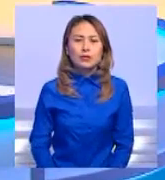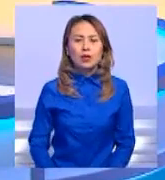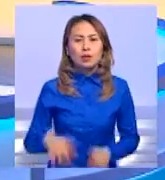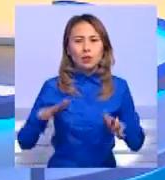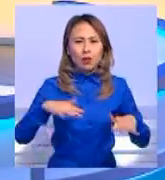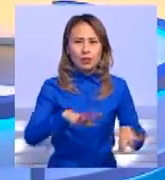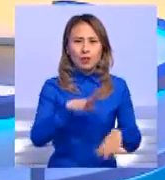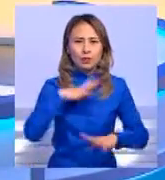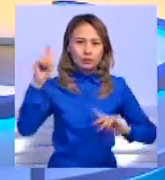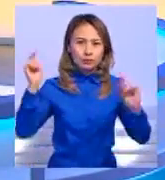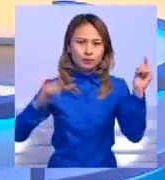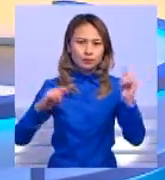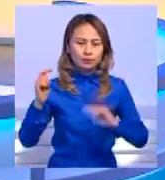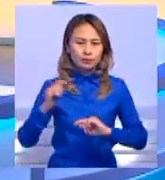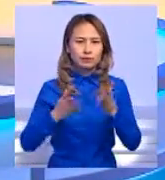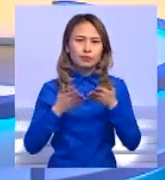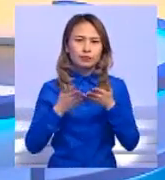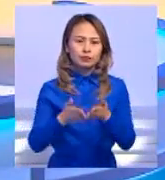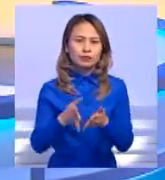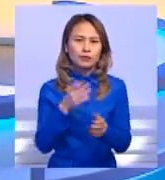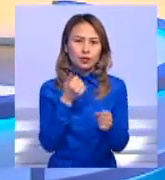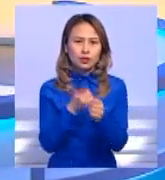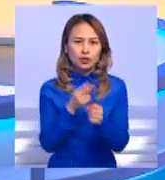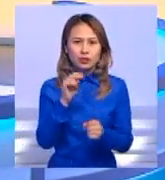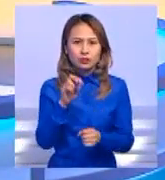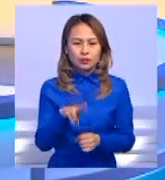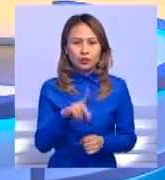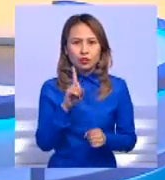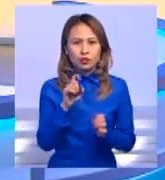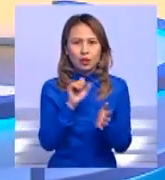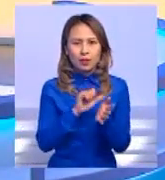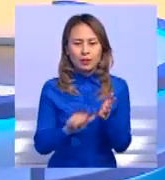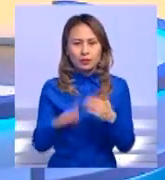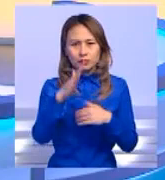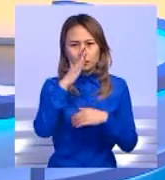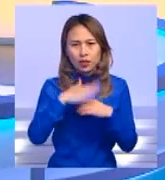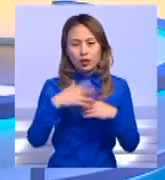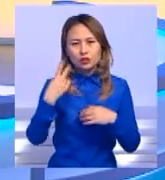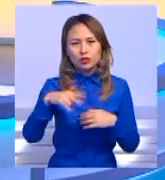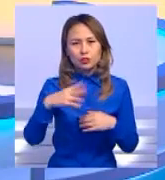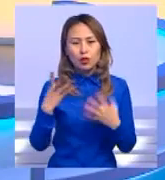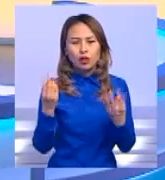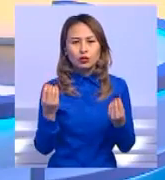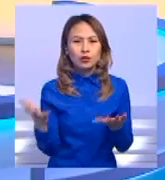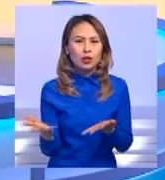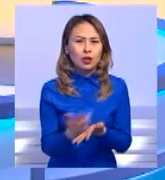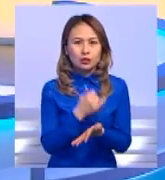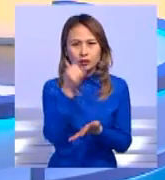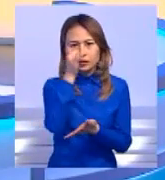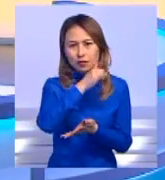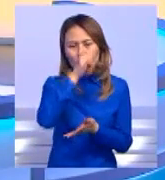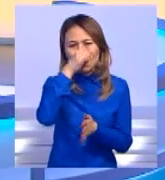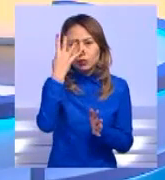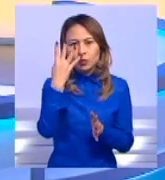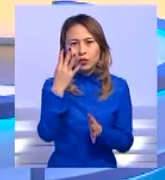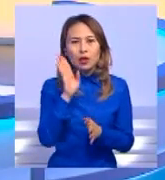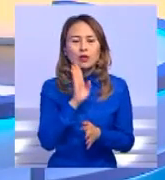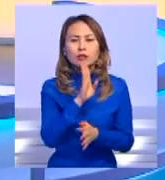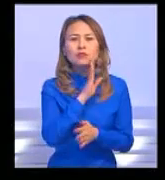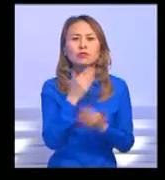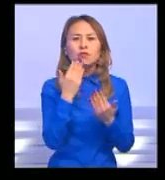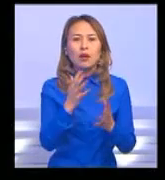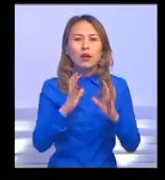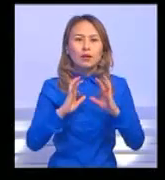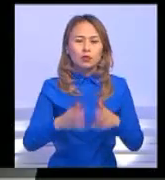Жерорта теңізінде мигранттар мінген кеме апатқа ұшырады. 160 адам құтқарылғанмен 20-сы әліге дейін табылмай отыр. Оның ішінде 4-еуі әйел.